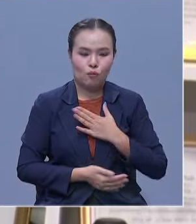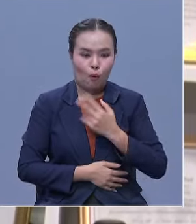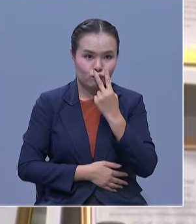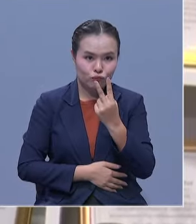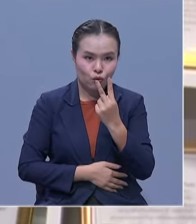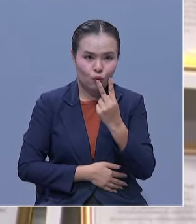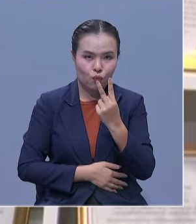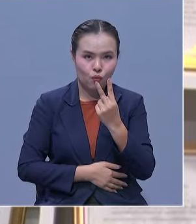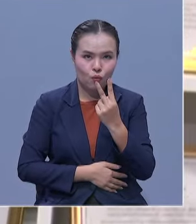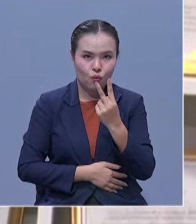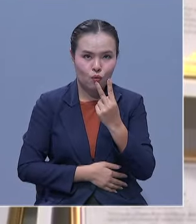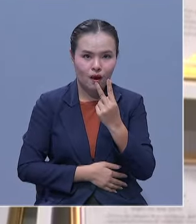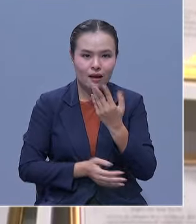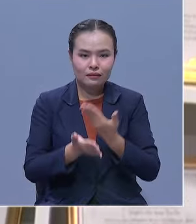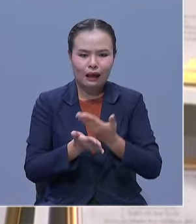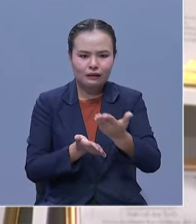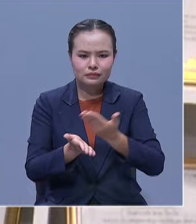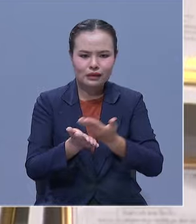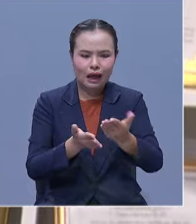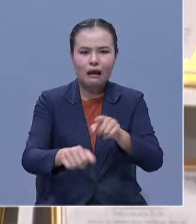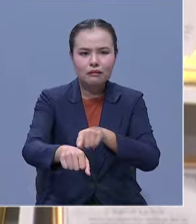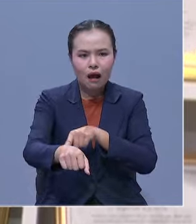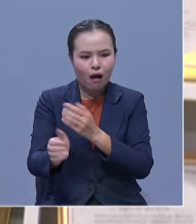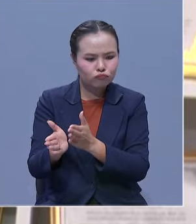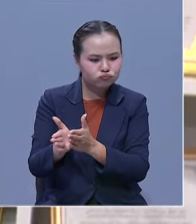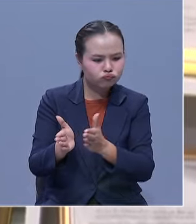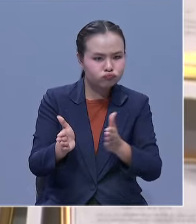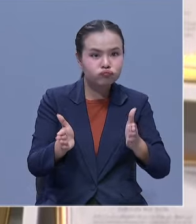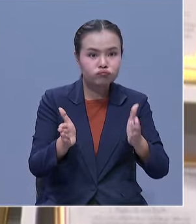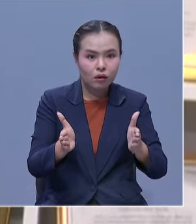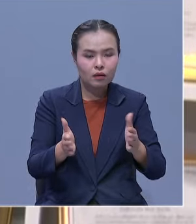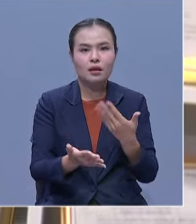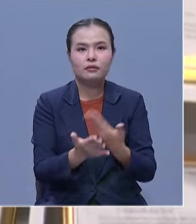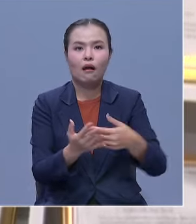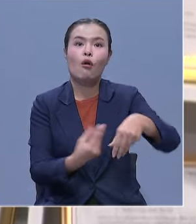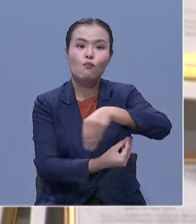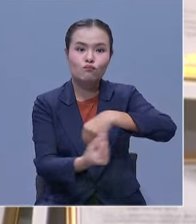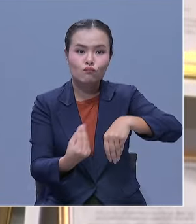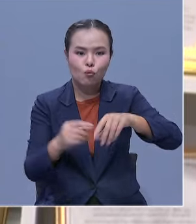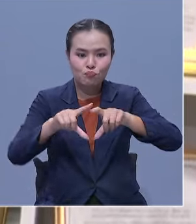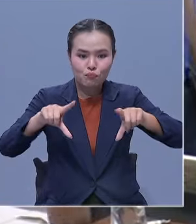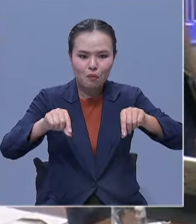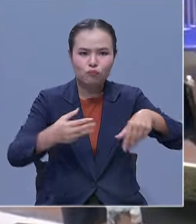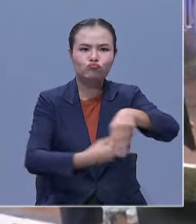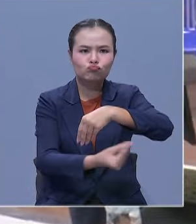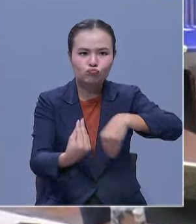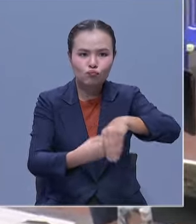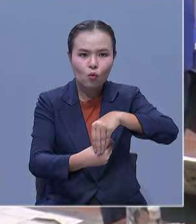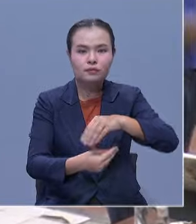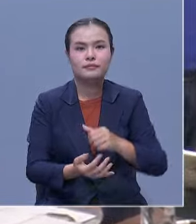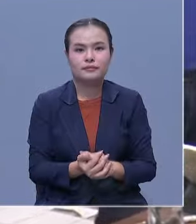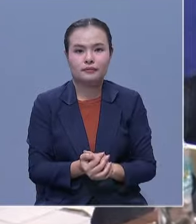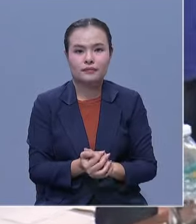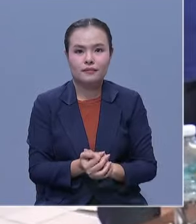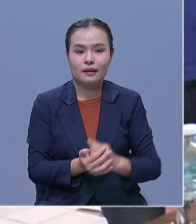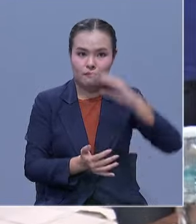ที่จ่ายมาหลายงวดแล้วครับมันก็จะมีเงินหมุนเวียนในบัตรเยอะ ซึ่งเจ้าหน้า